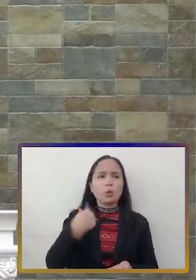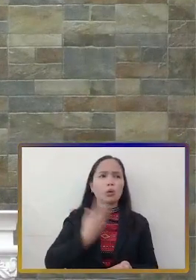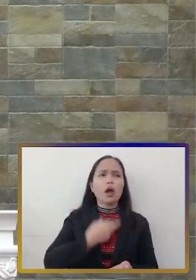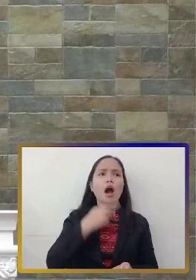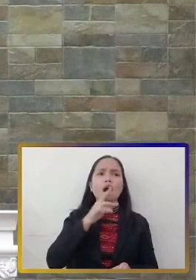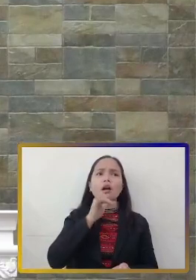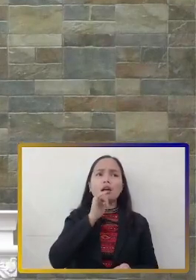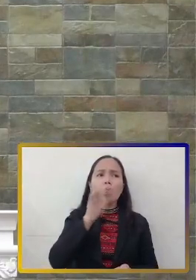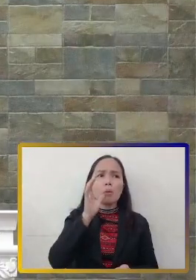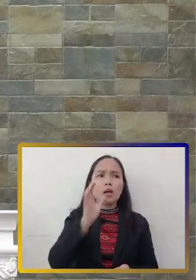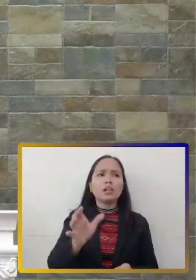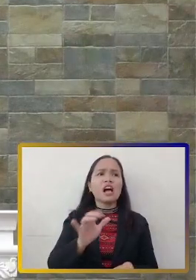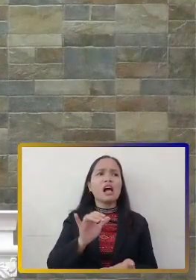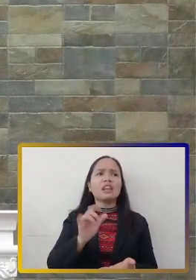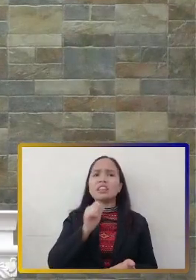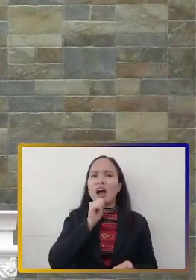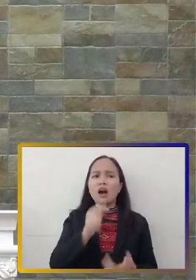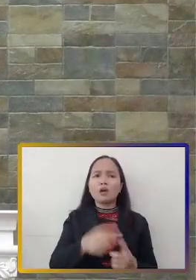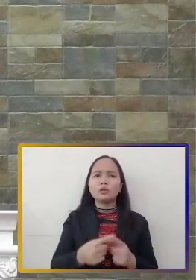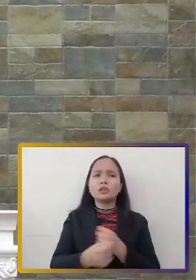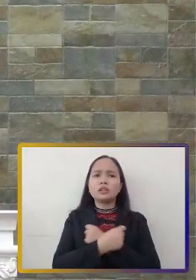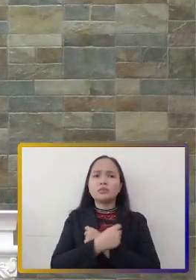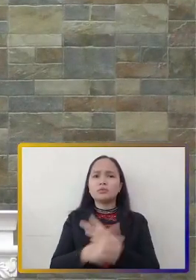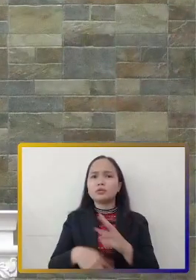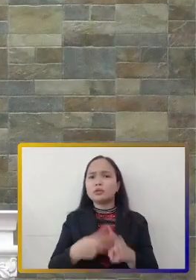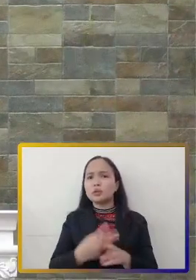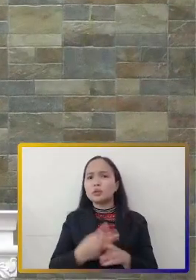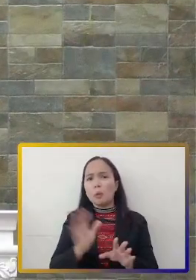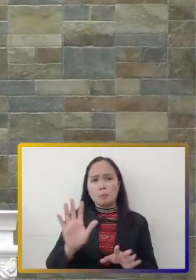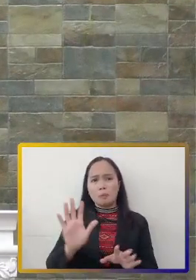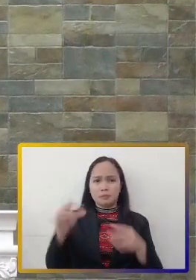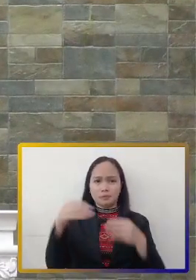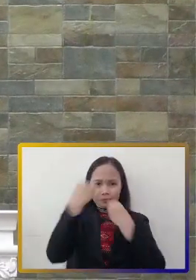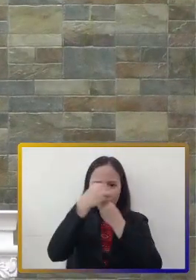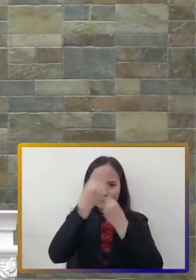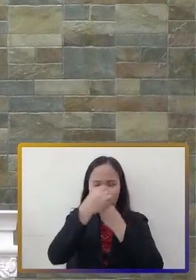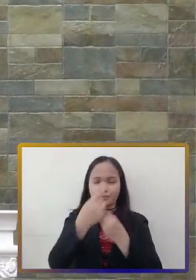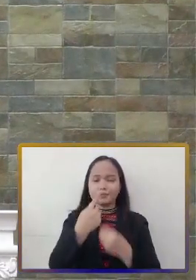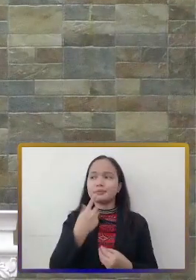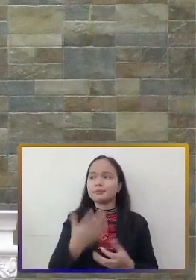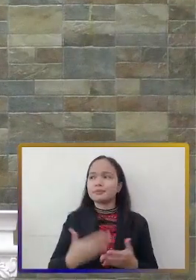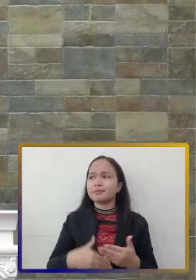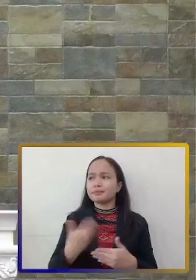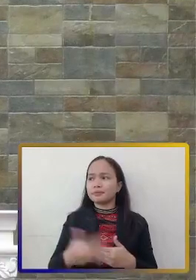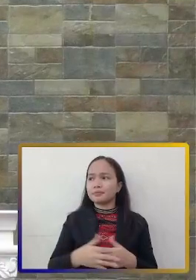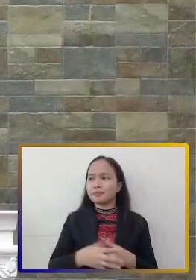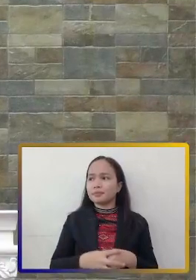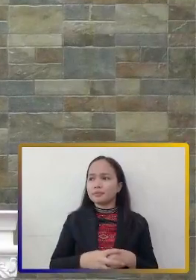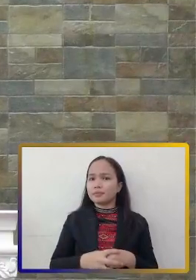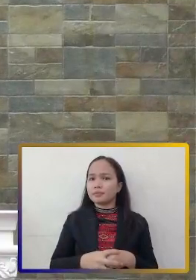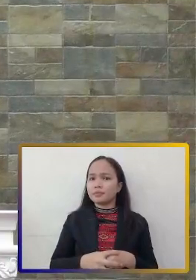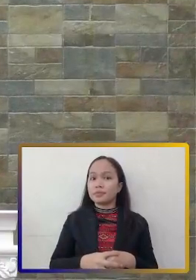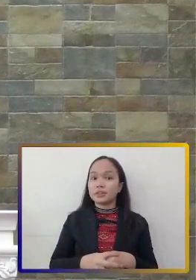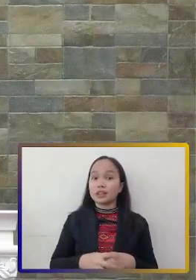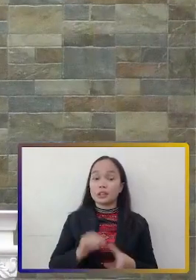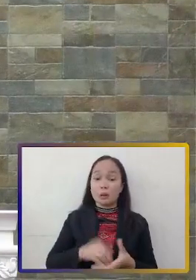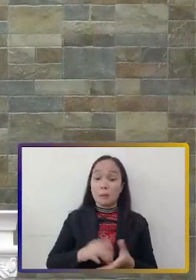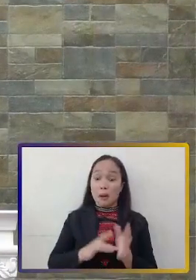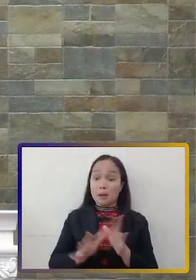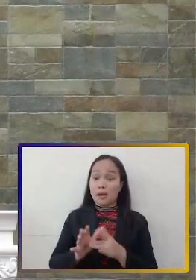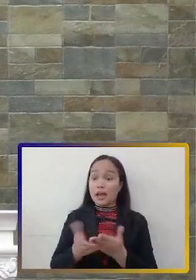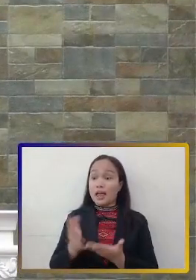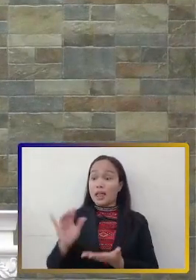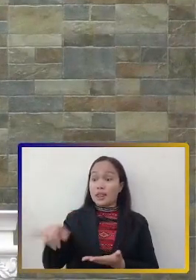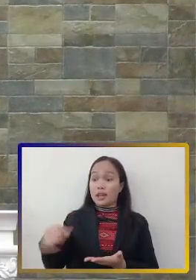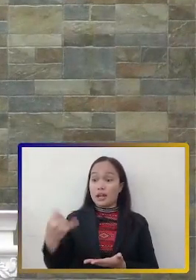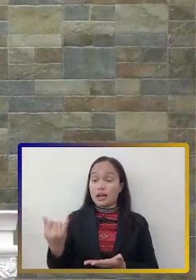to love the world. Don't be confused. You see, because in John chapter 3 in